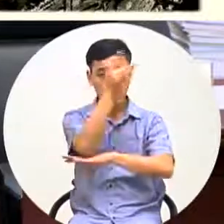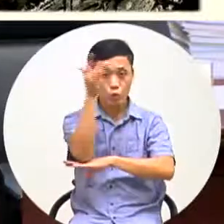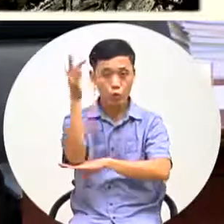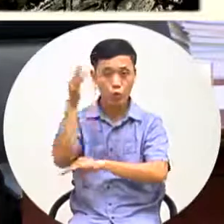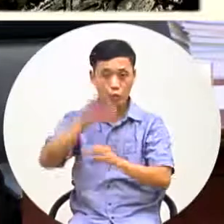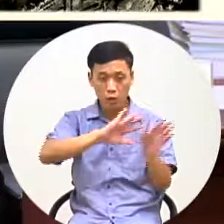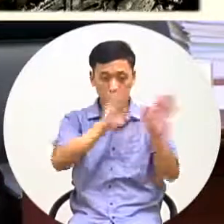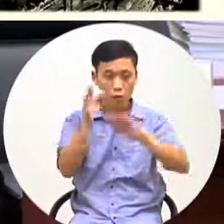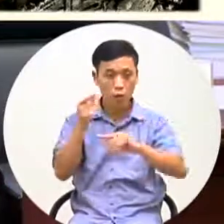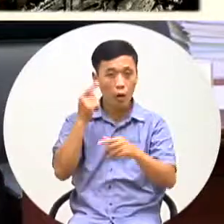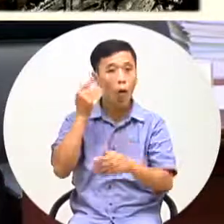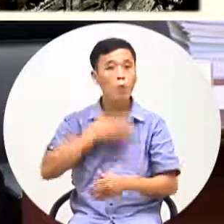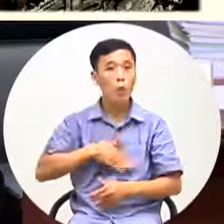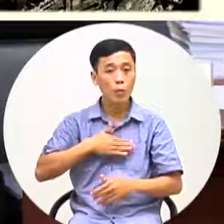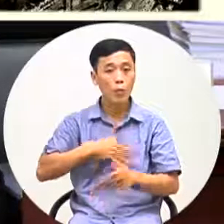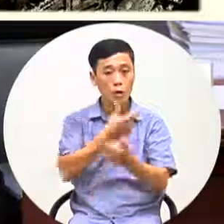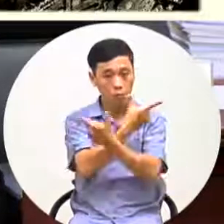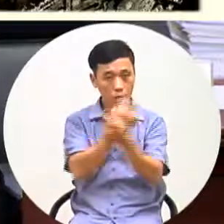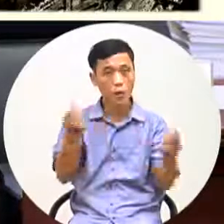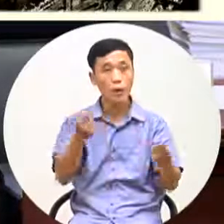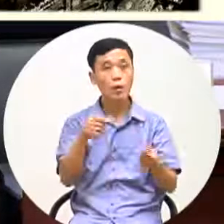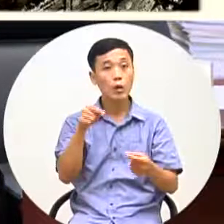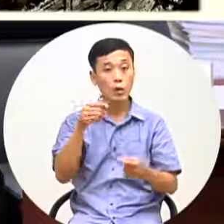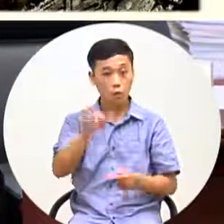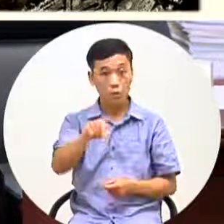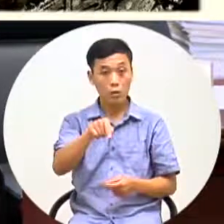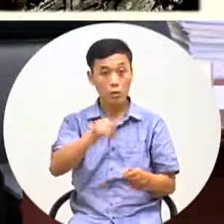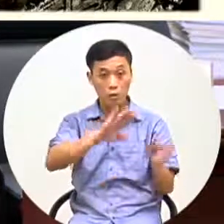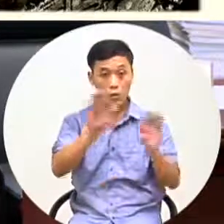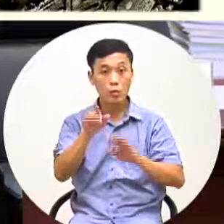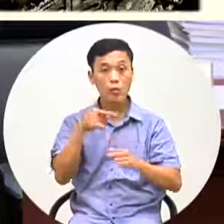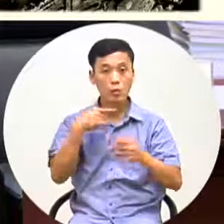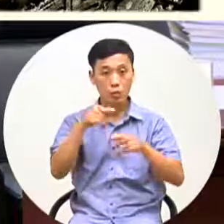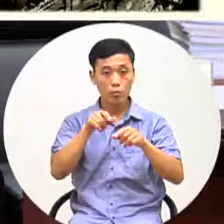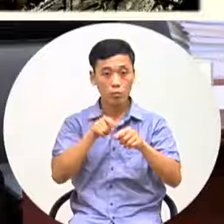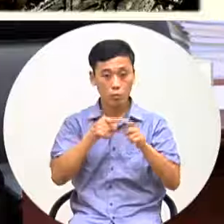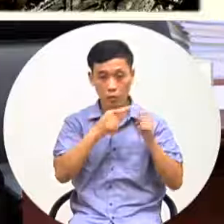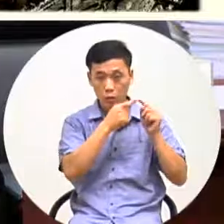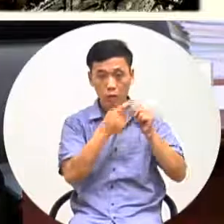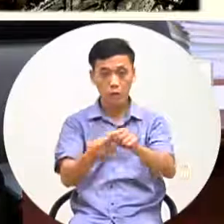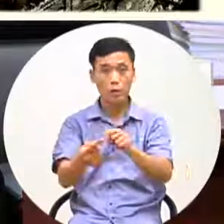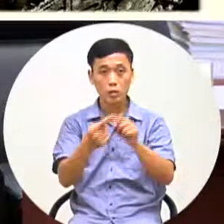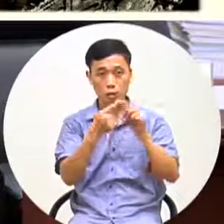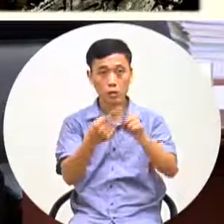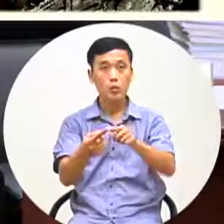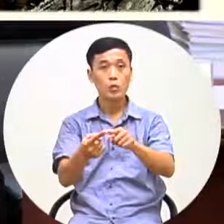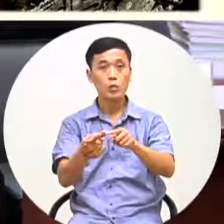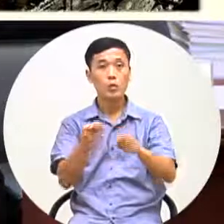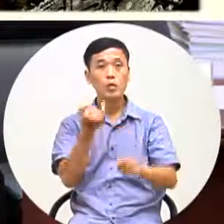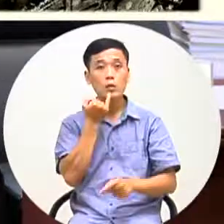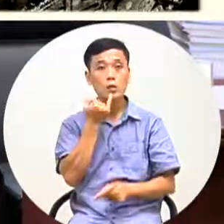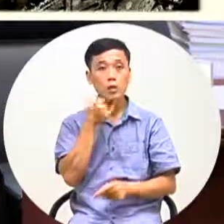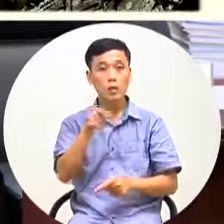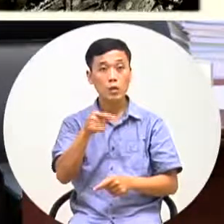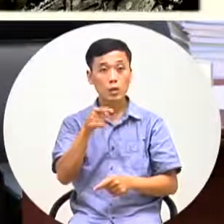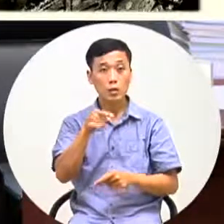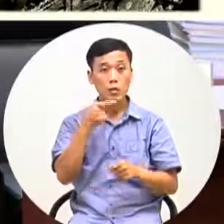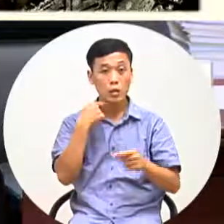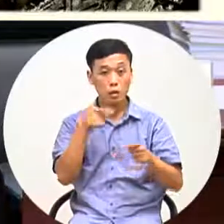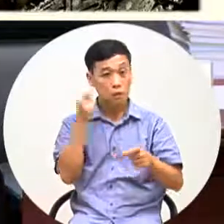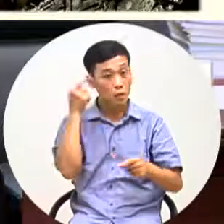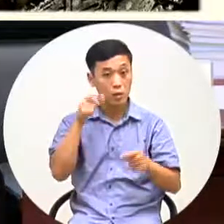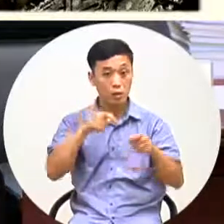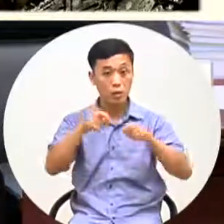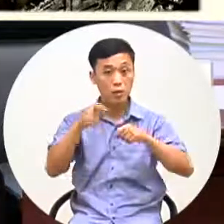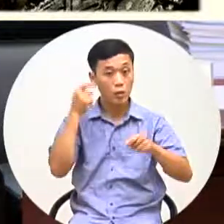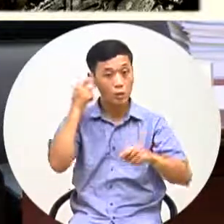施行下去啊。这个计划要走得扎实，只有大家的观念上面是一致的时候才有办法，否则里